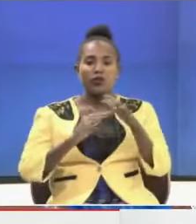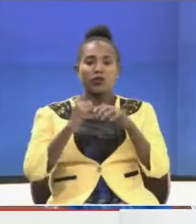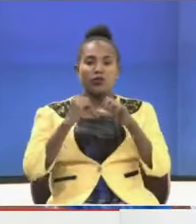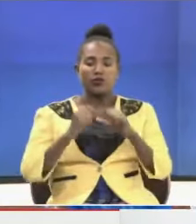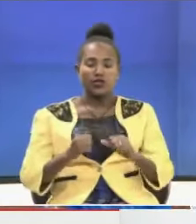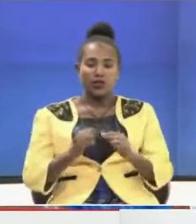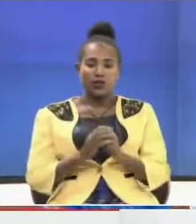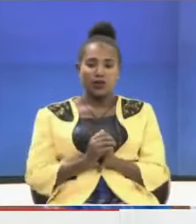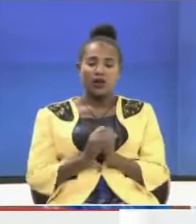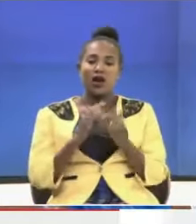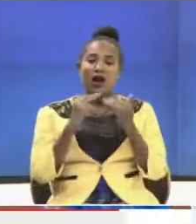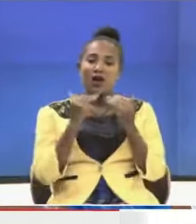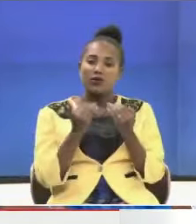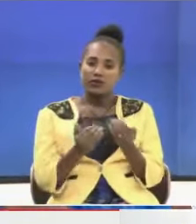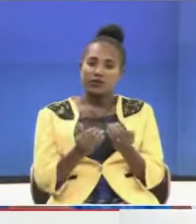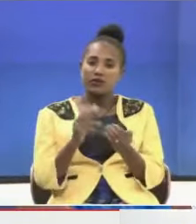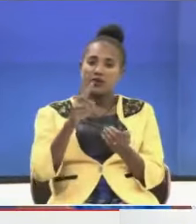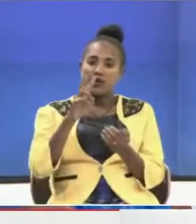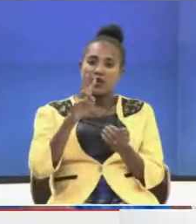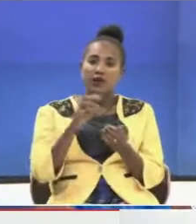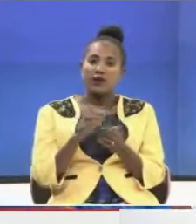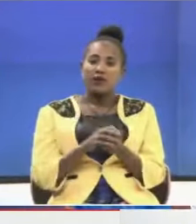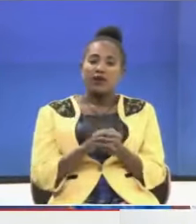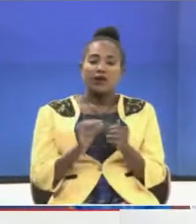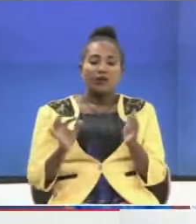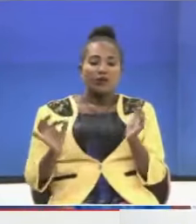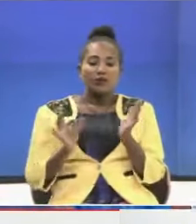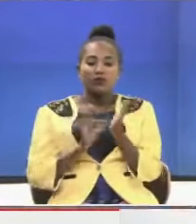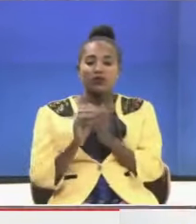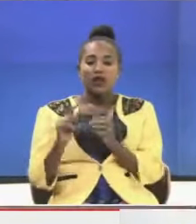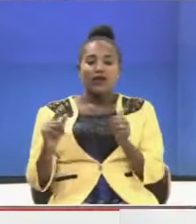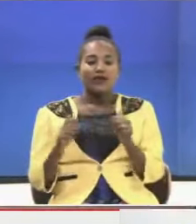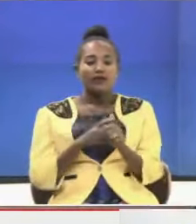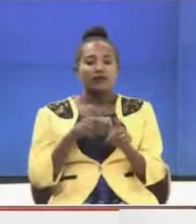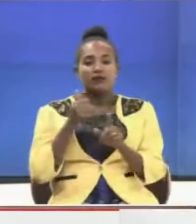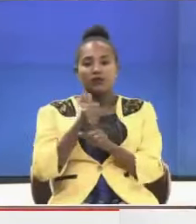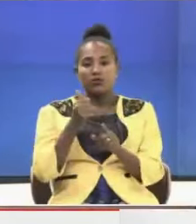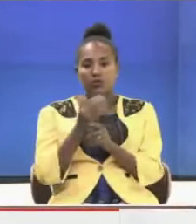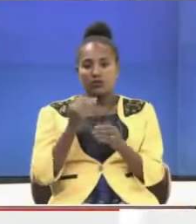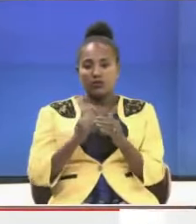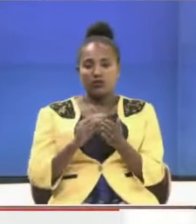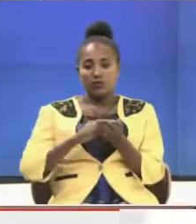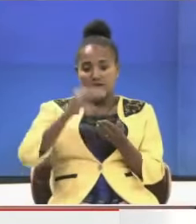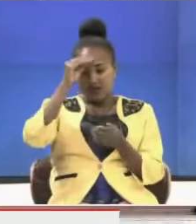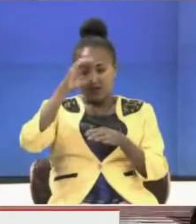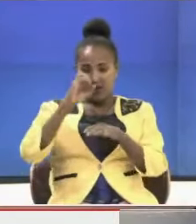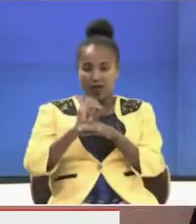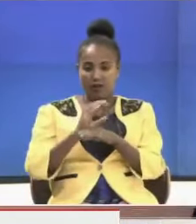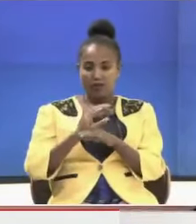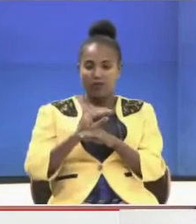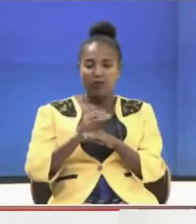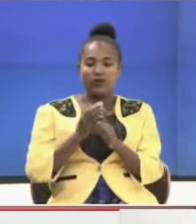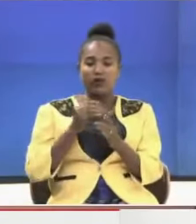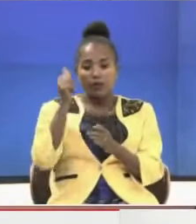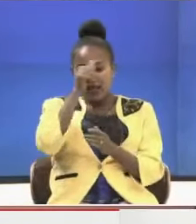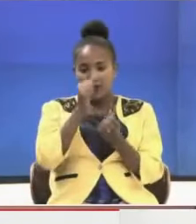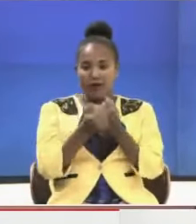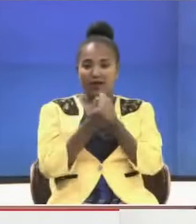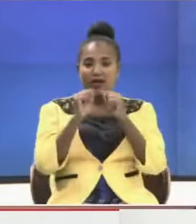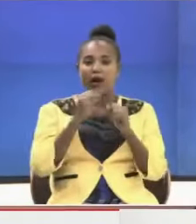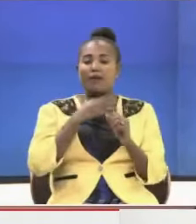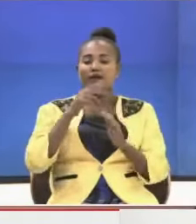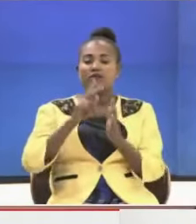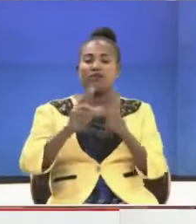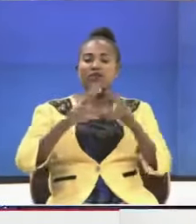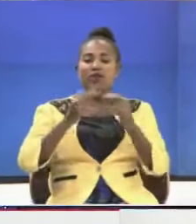የሚችለው። አሁንም አያም ደ ነምበር ዋን በትግል ውስጥ የምሁራን መማክርት አባላት በበኩላቸው ኢትዮጵያን ለማዳንና አማራን ከጨፍጫፊው